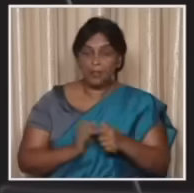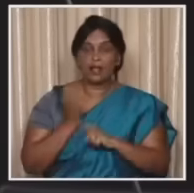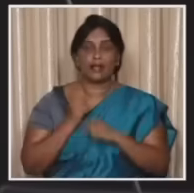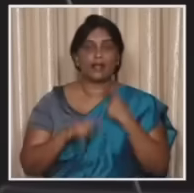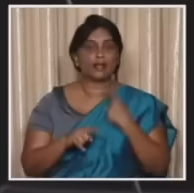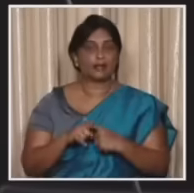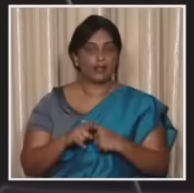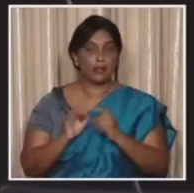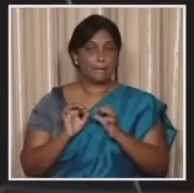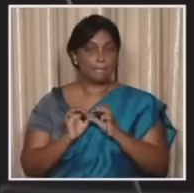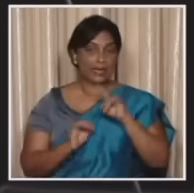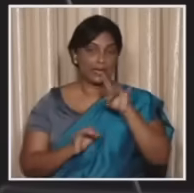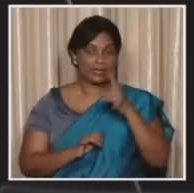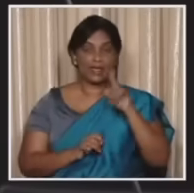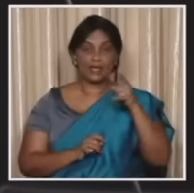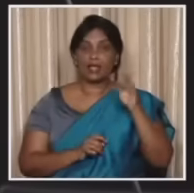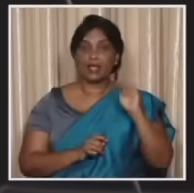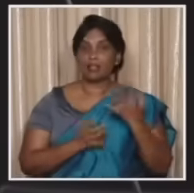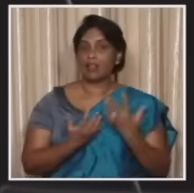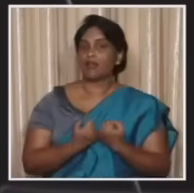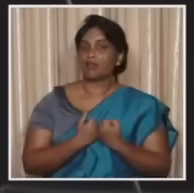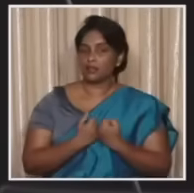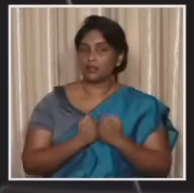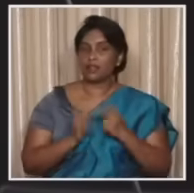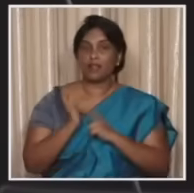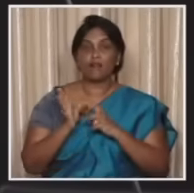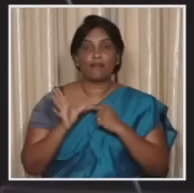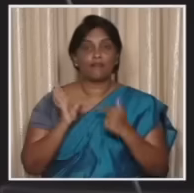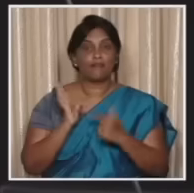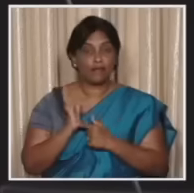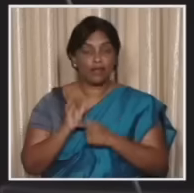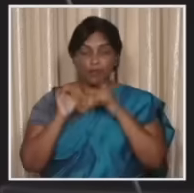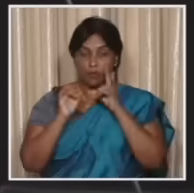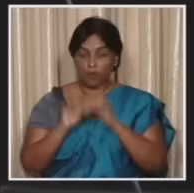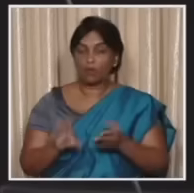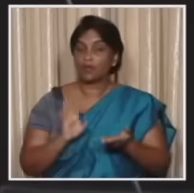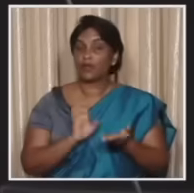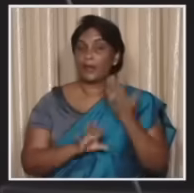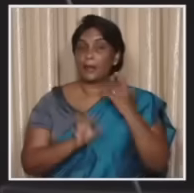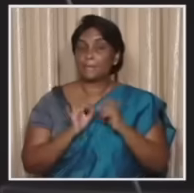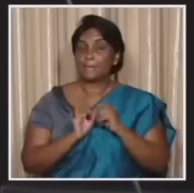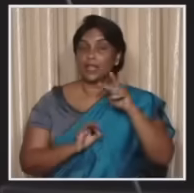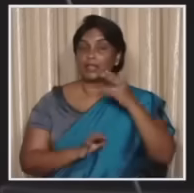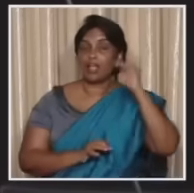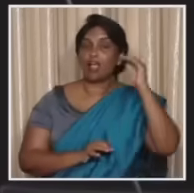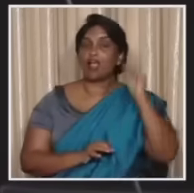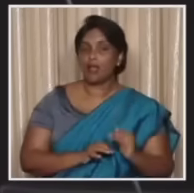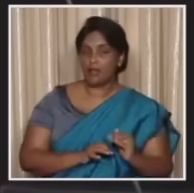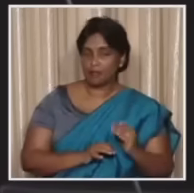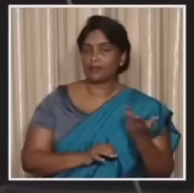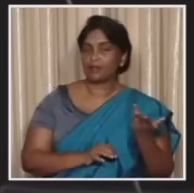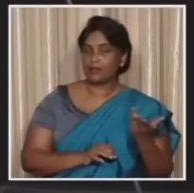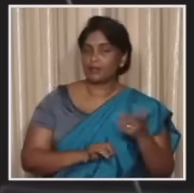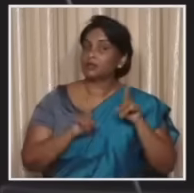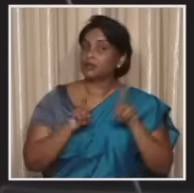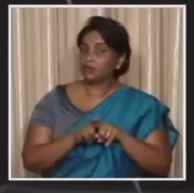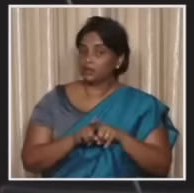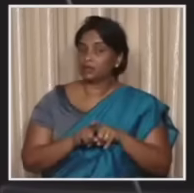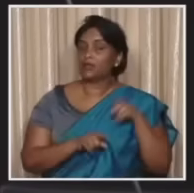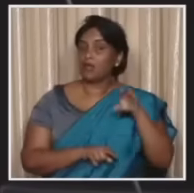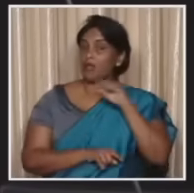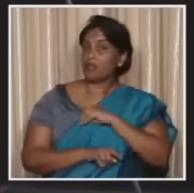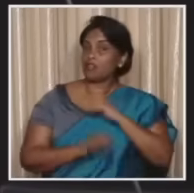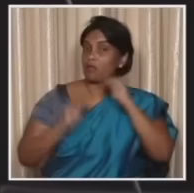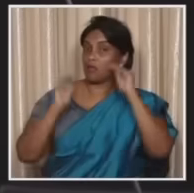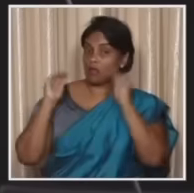100ක් බලාපොරොත්තු වෙන 140ක් හම්බෙනවා. වැට්ටකින් බලාපොරොත්තු වෙච්ච ගානට වැඩිය බිලියන 200ක් අඩු වෙලා තියෙන්නේ. එතකොට ඒ ආදායම